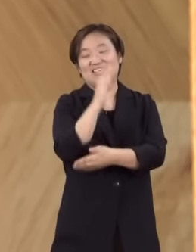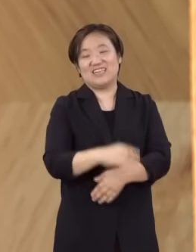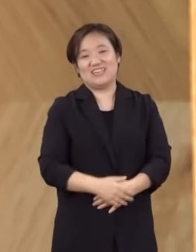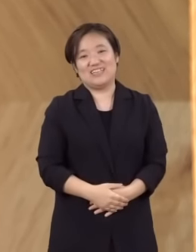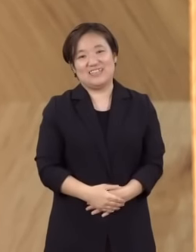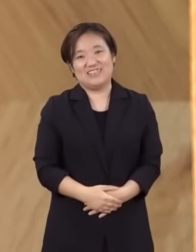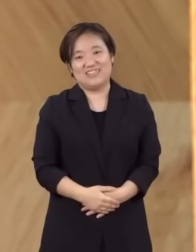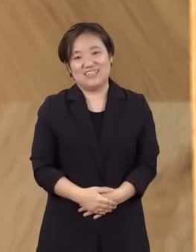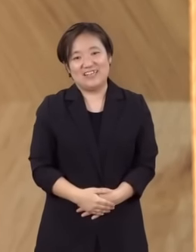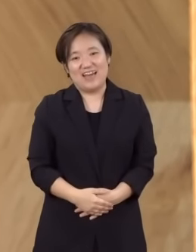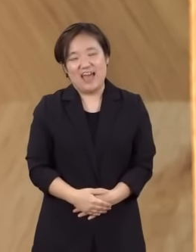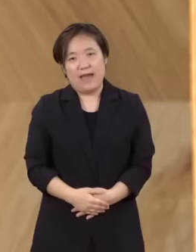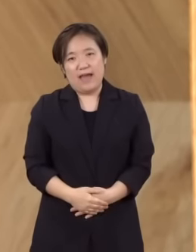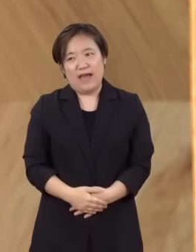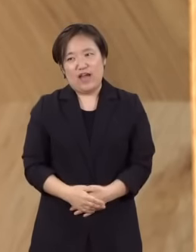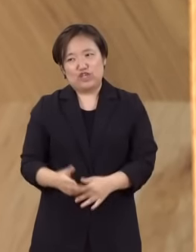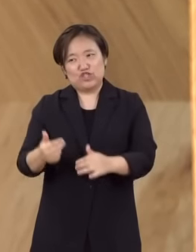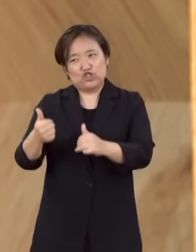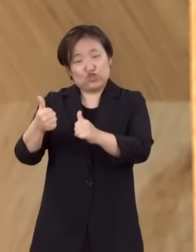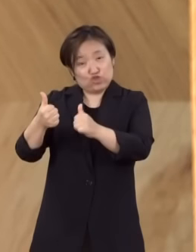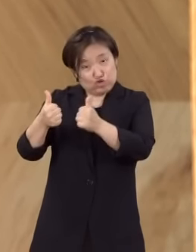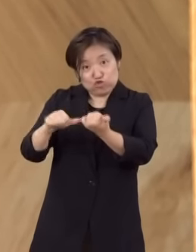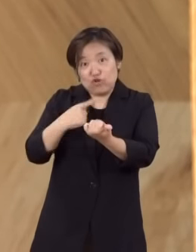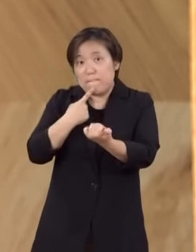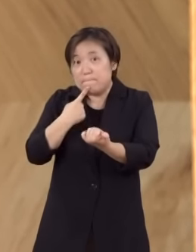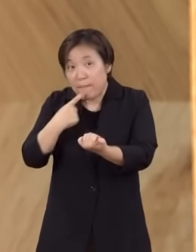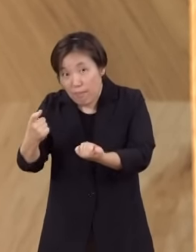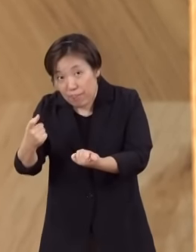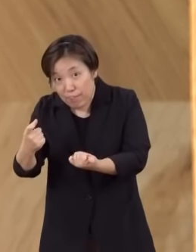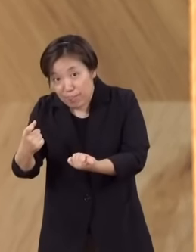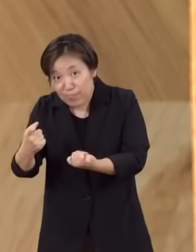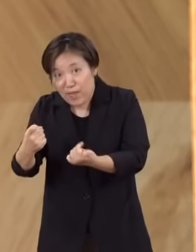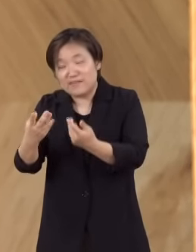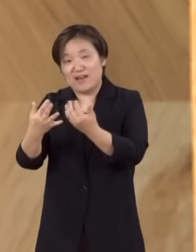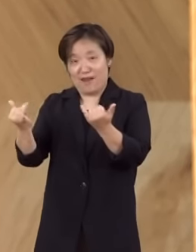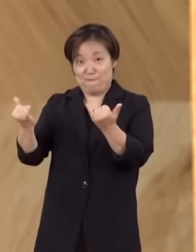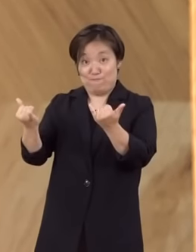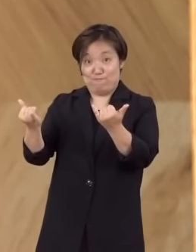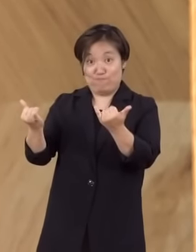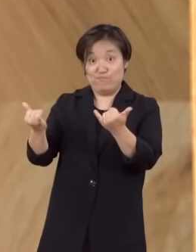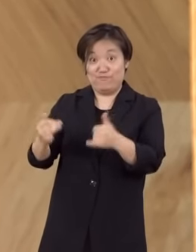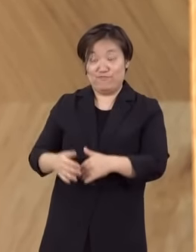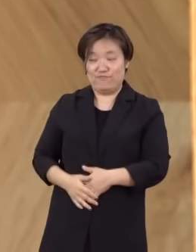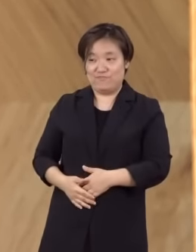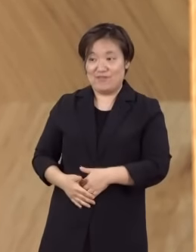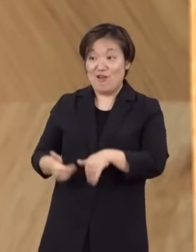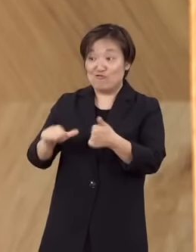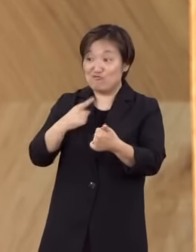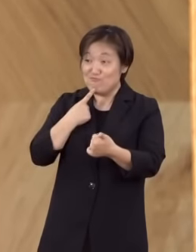죽어야 할 사람이 죽지 않고 뭐 죽음 직전까지 죽을 고비를